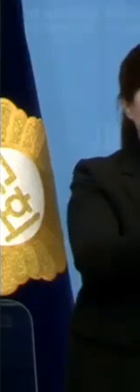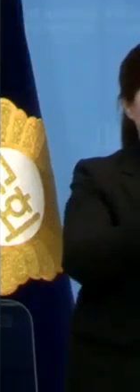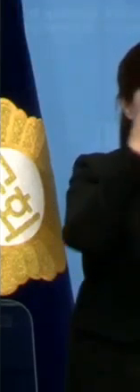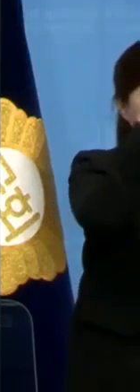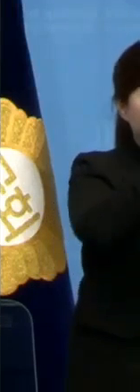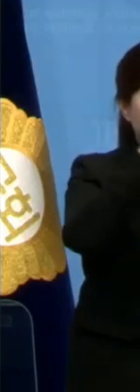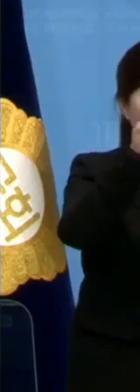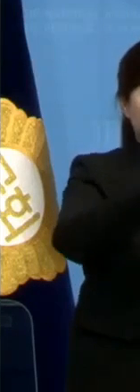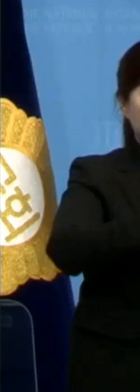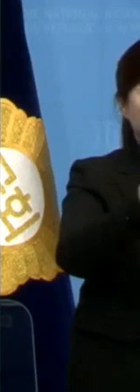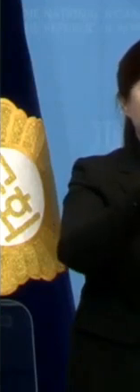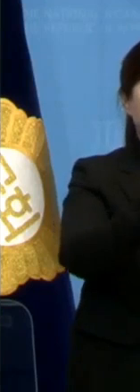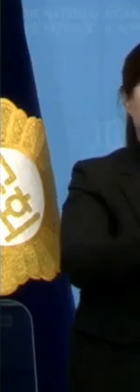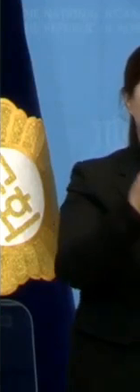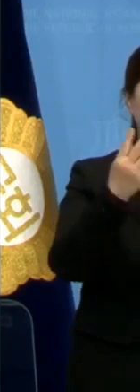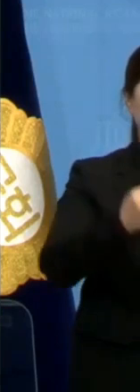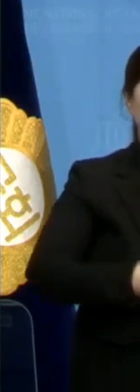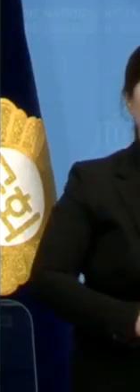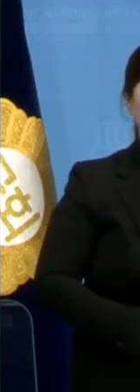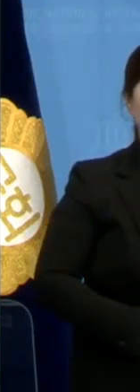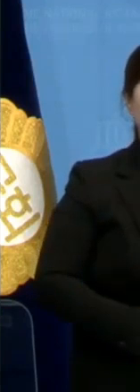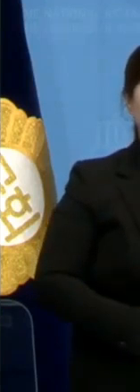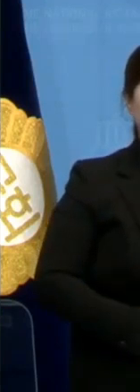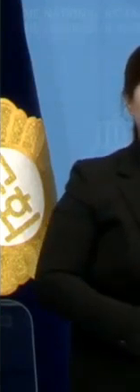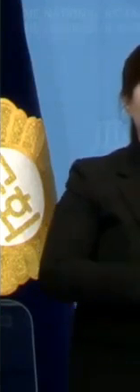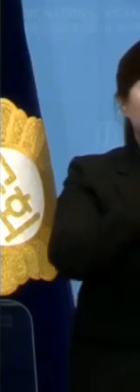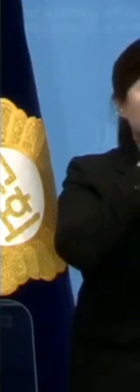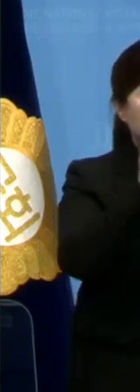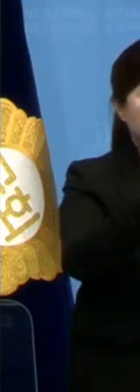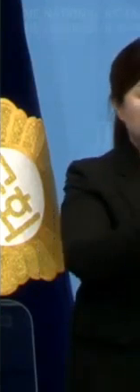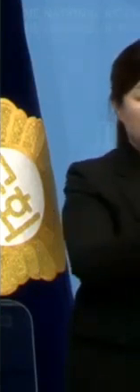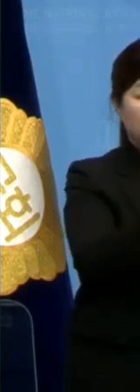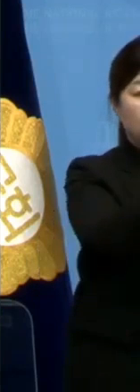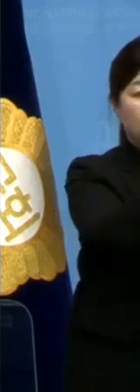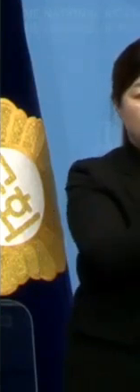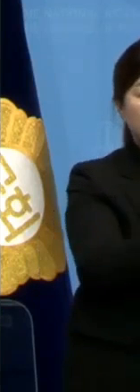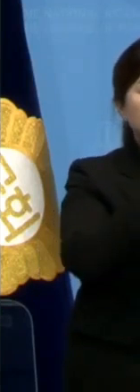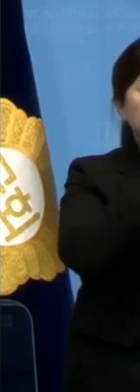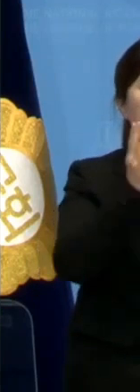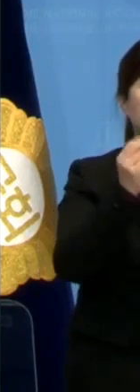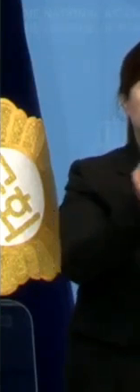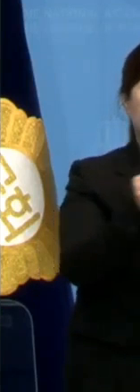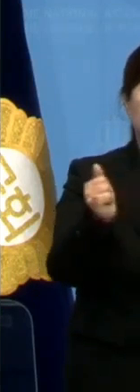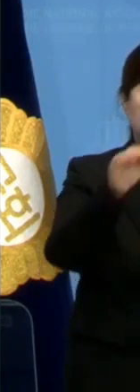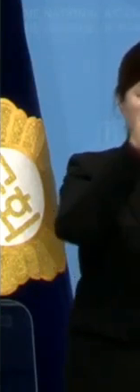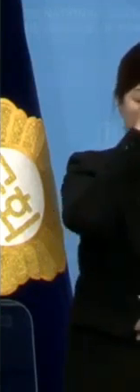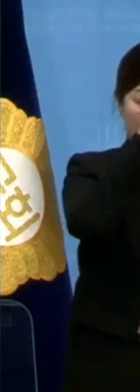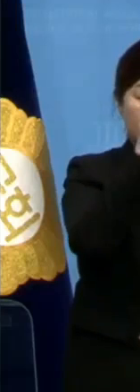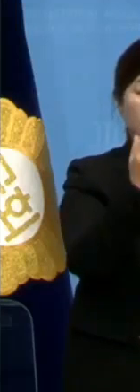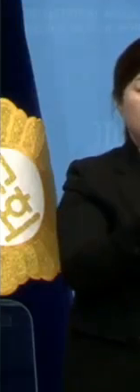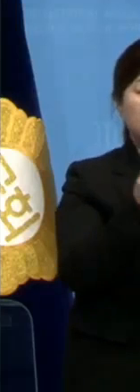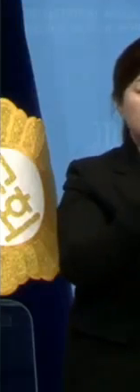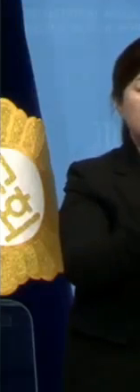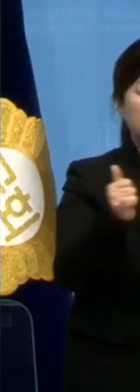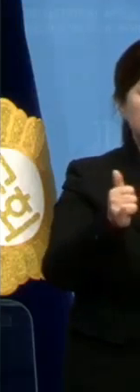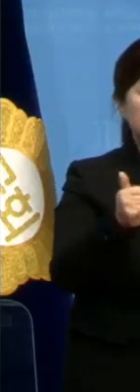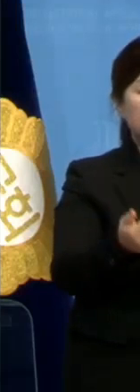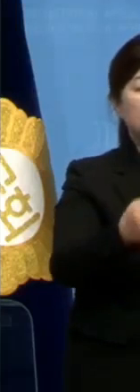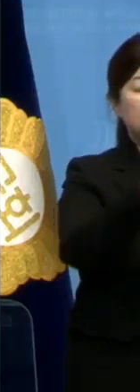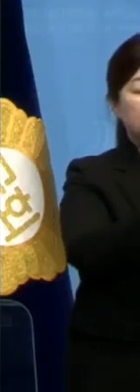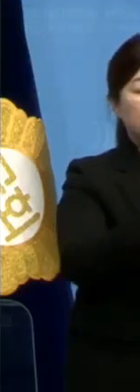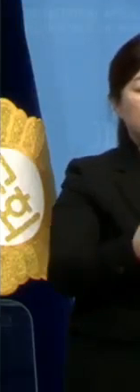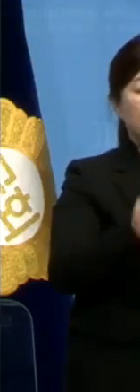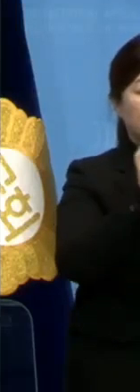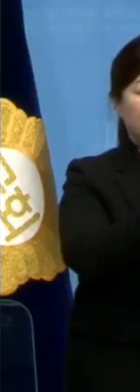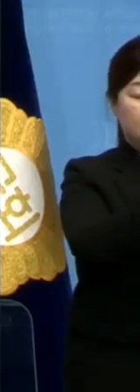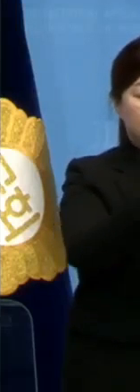상당히 많은 문제점을 갖고 있습니다. 요양병원 등 고령이나 기저질환자들이 많은 시설의 코로나19 집단